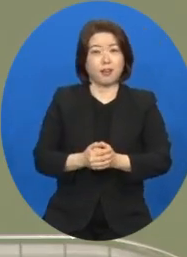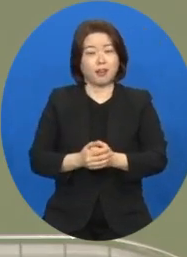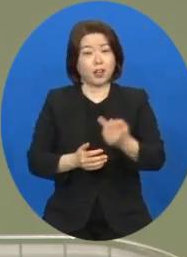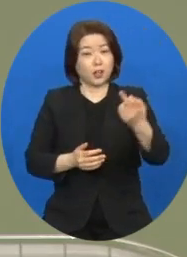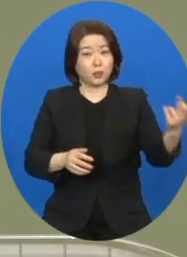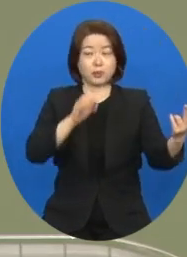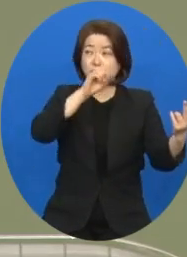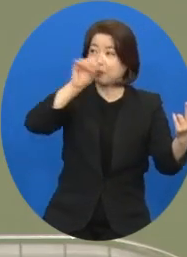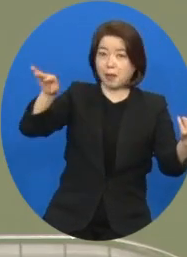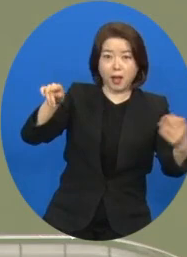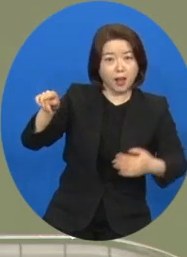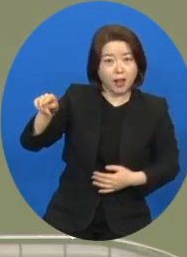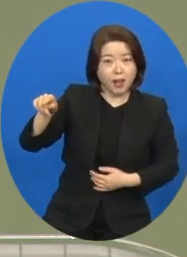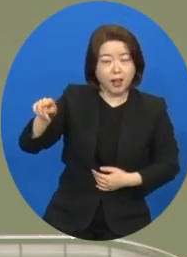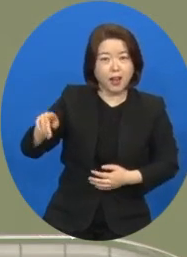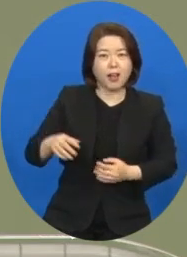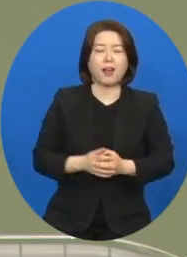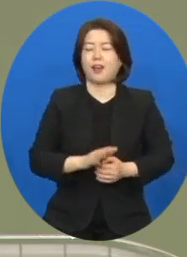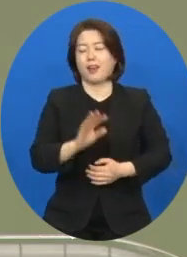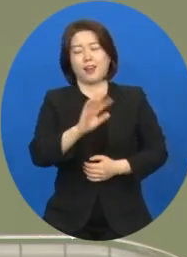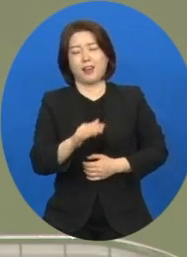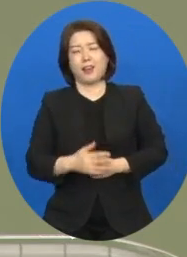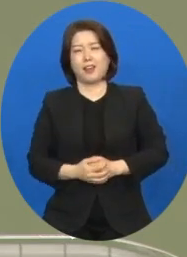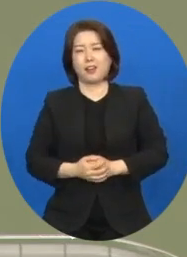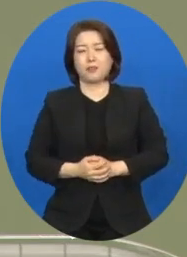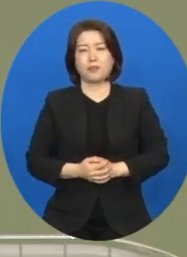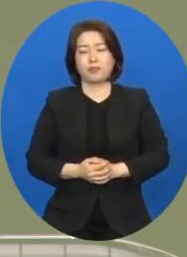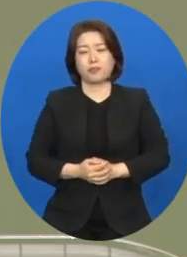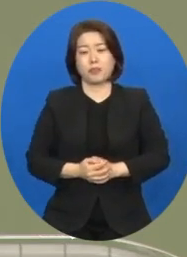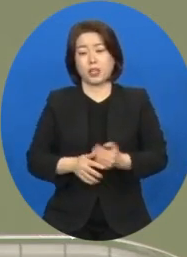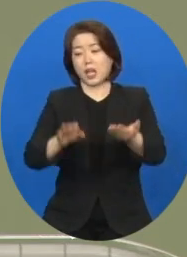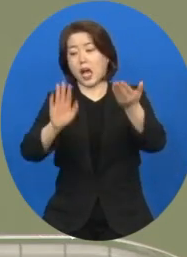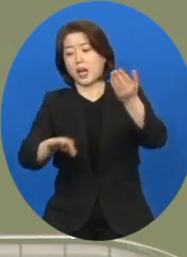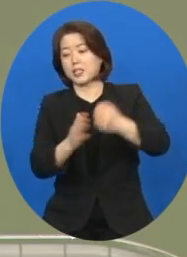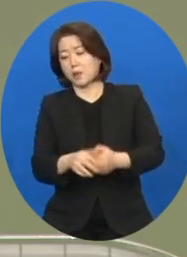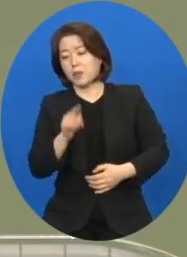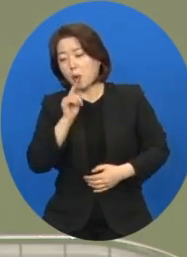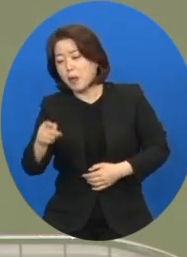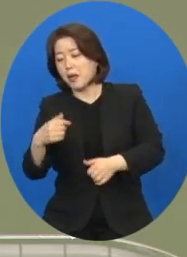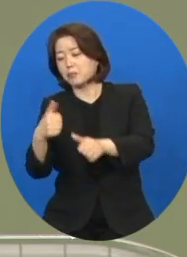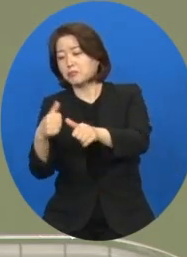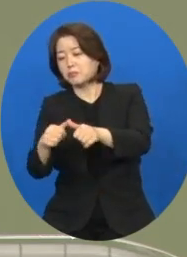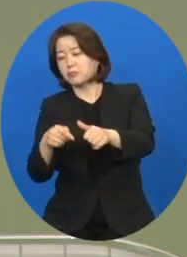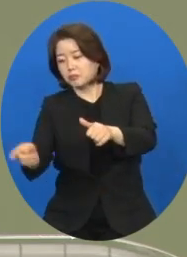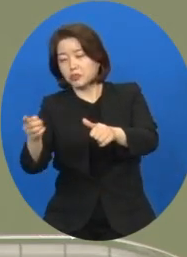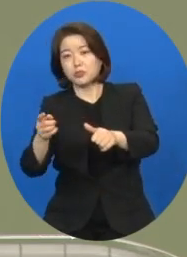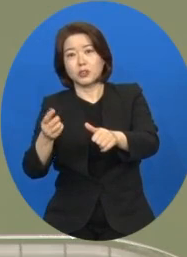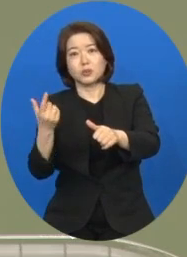이건 사실 아랫사람을 놓고서 훈계하는 거나